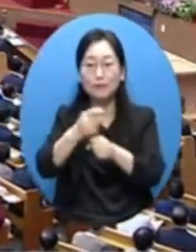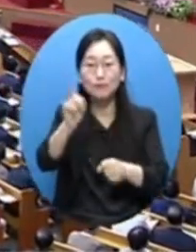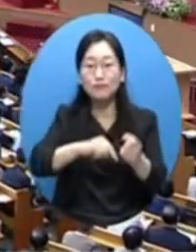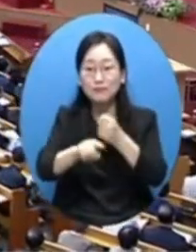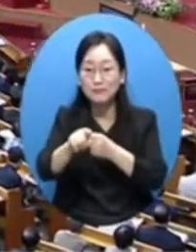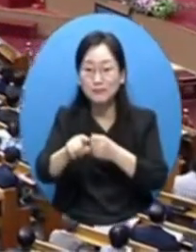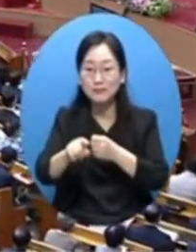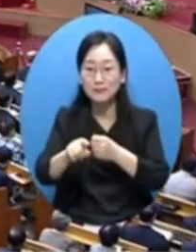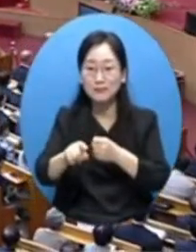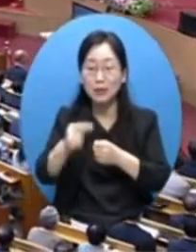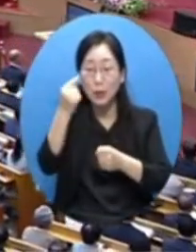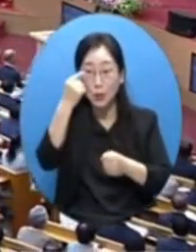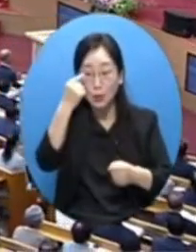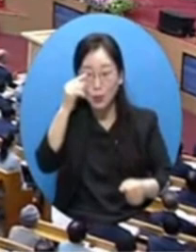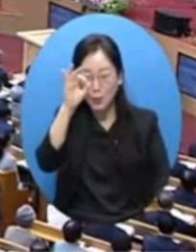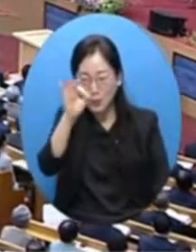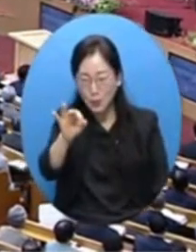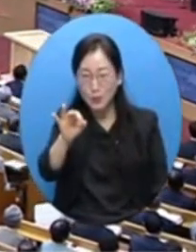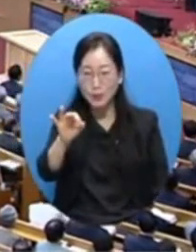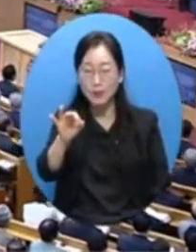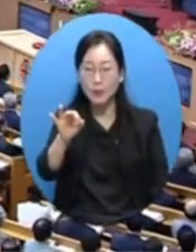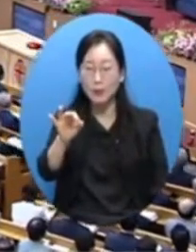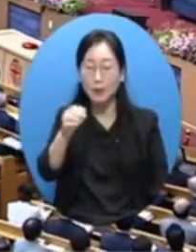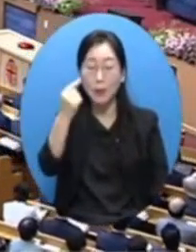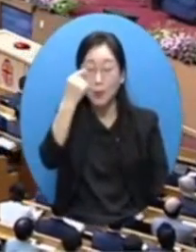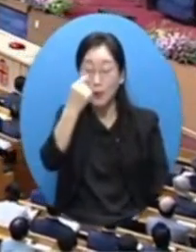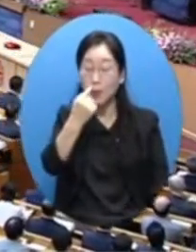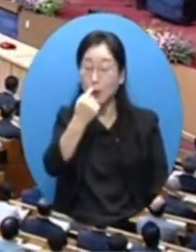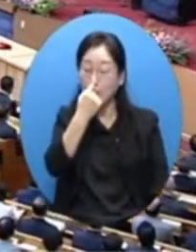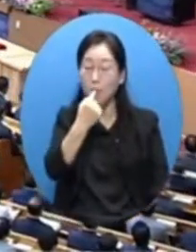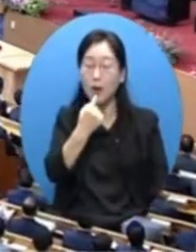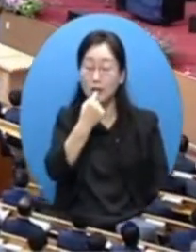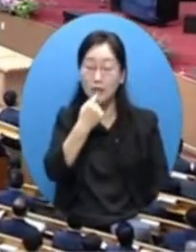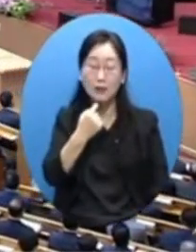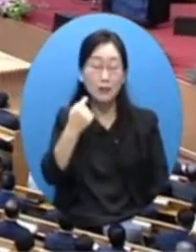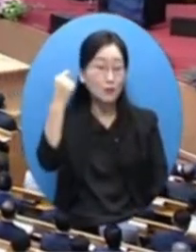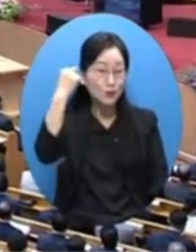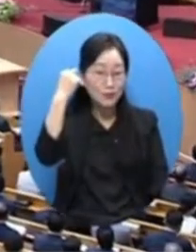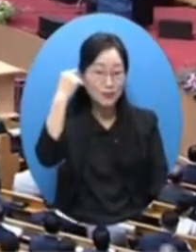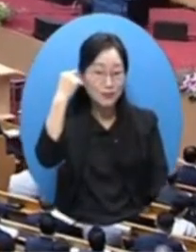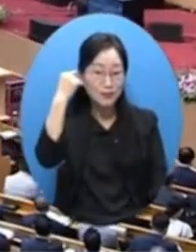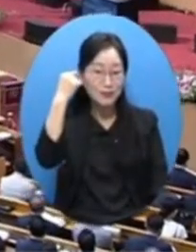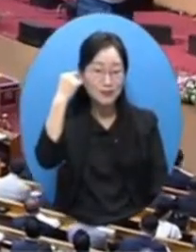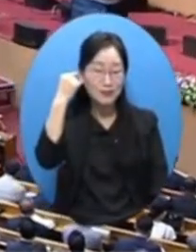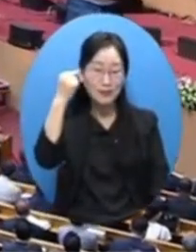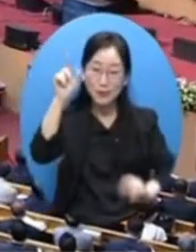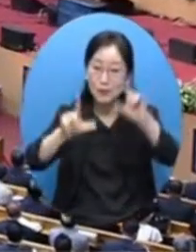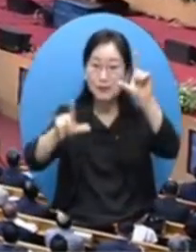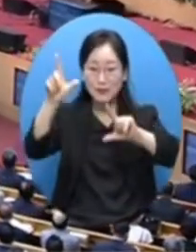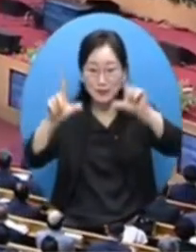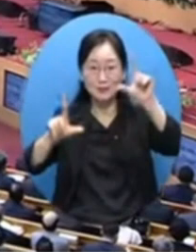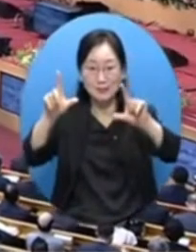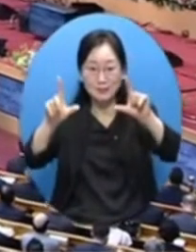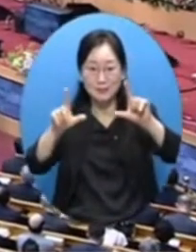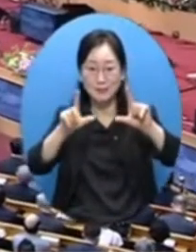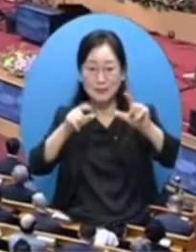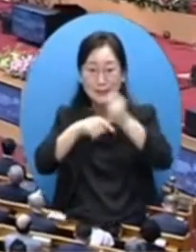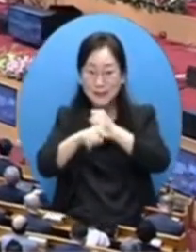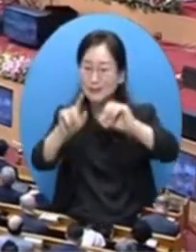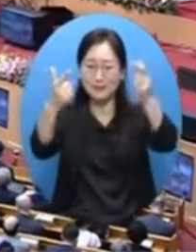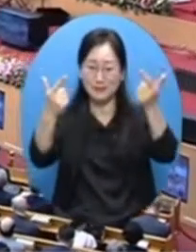우리가 눈으로 보는 이렇게 눈, 코, 입, 귀 이렇게 이와 같은 모습의 모습을 말하는 것이